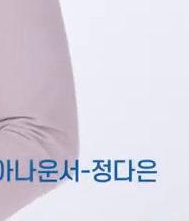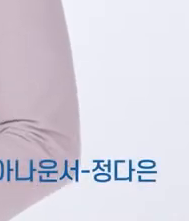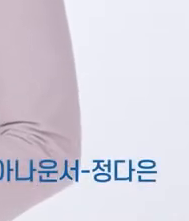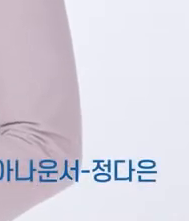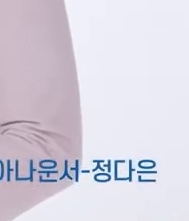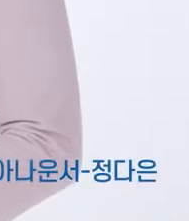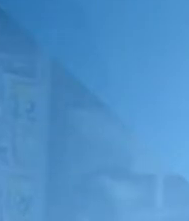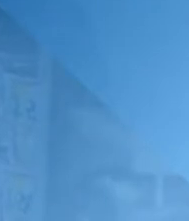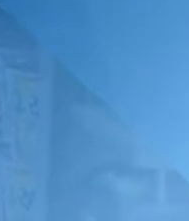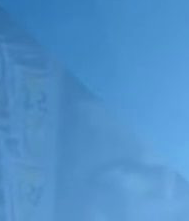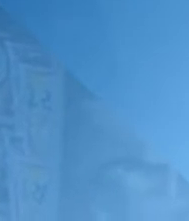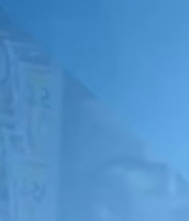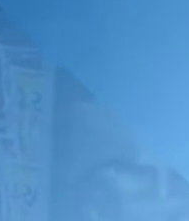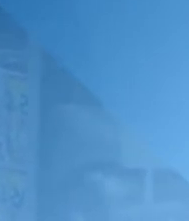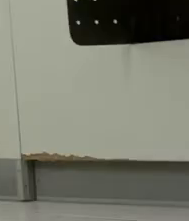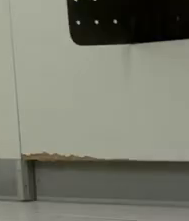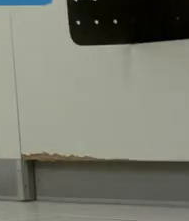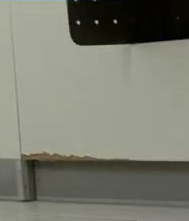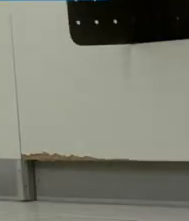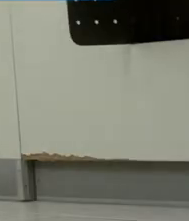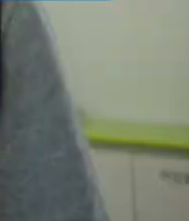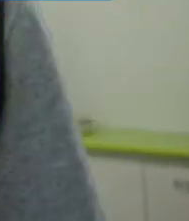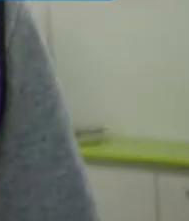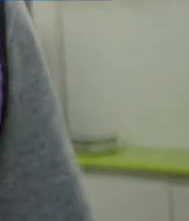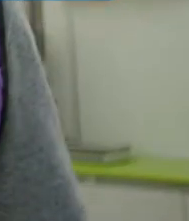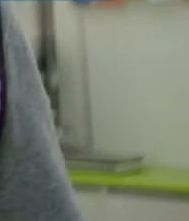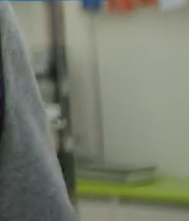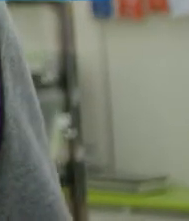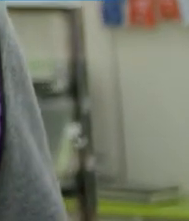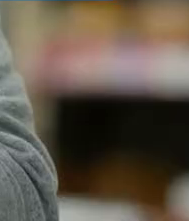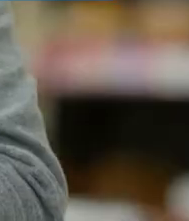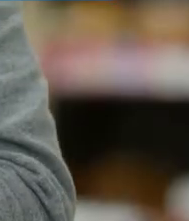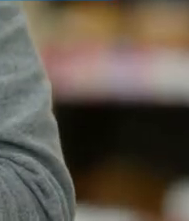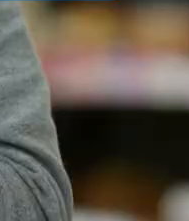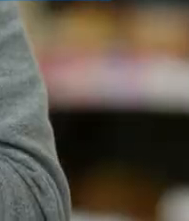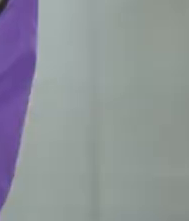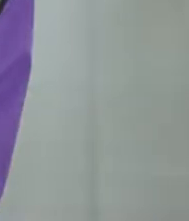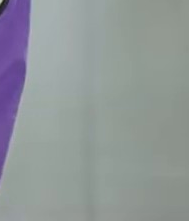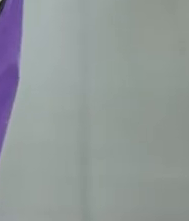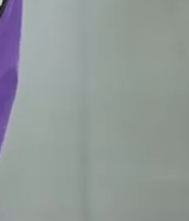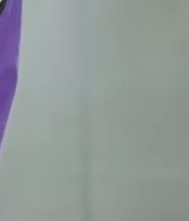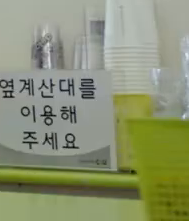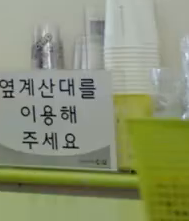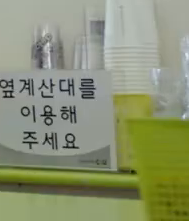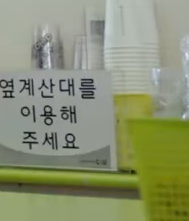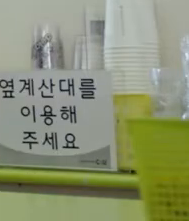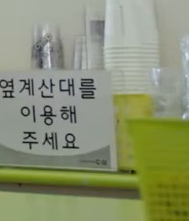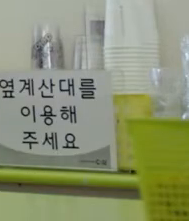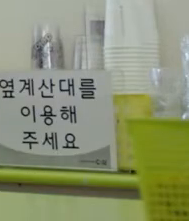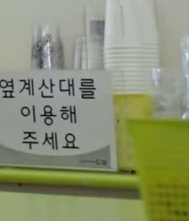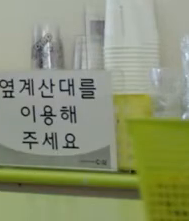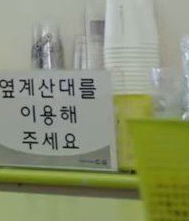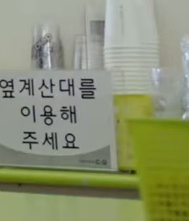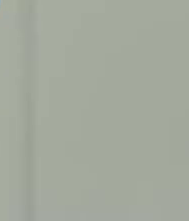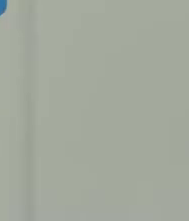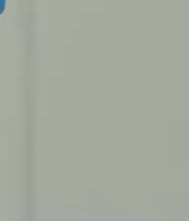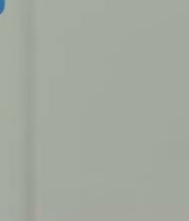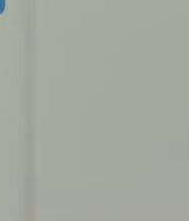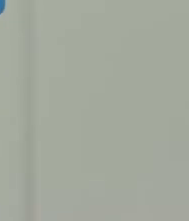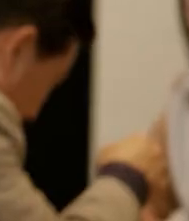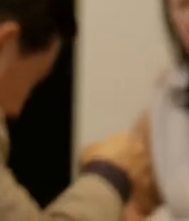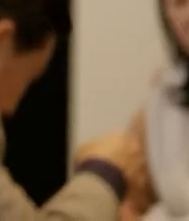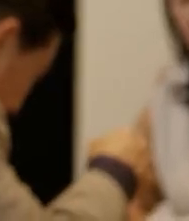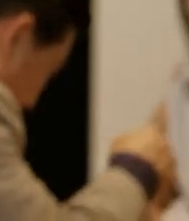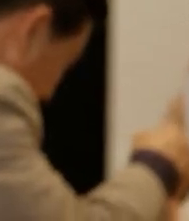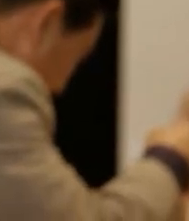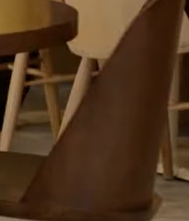여러분에게 사회보험은 들락날락? 없으면 직원들이 들락날락하니까 다른 나라, 아직 미가입? 다른 나라에게